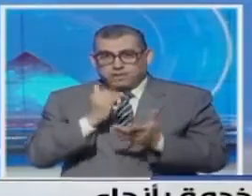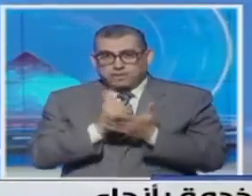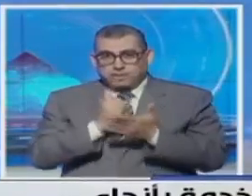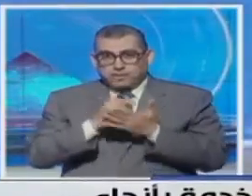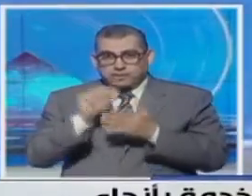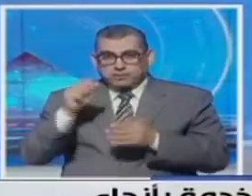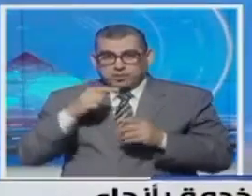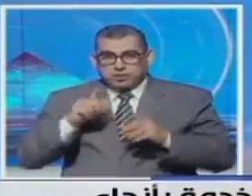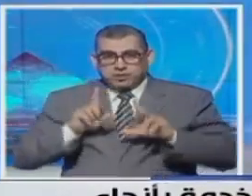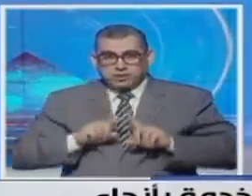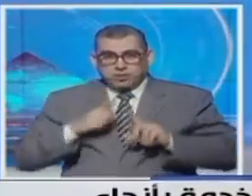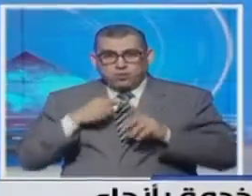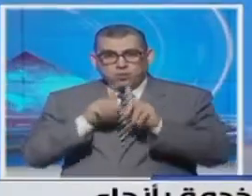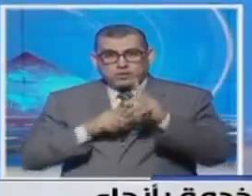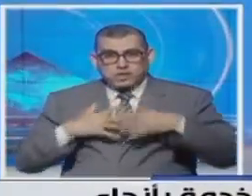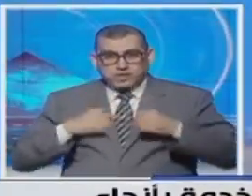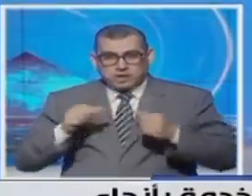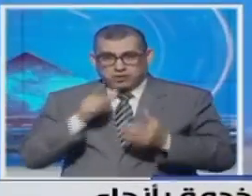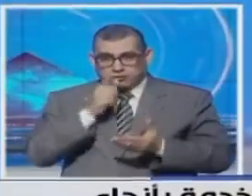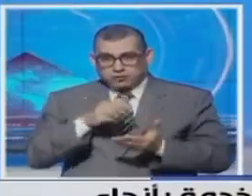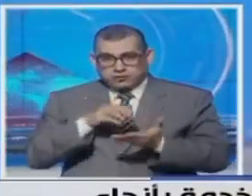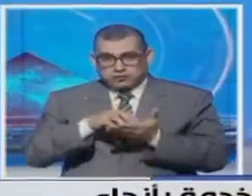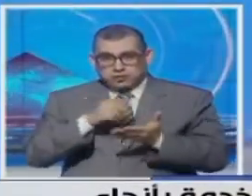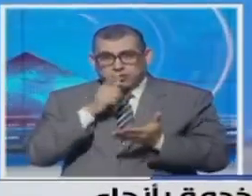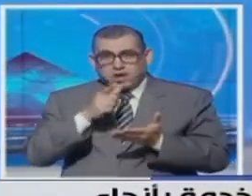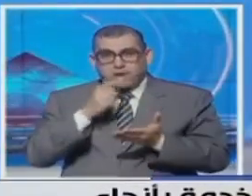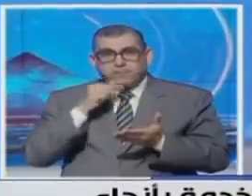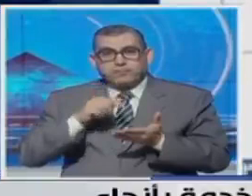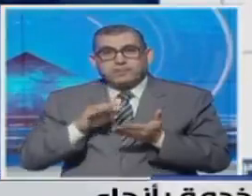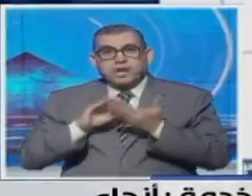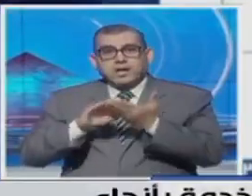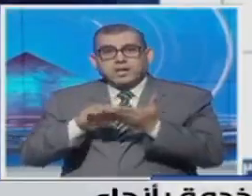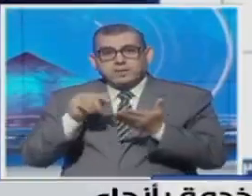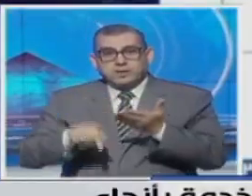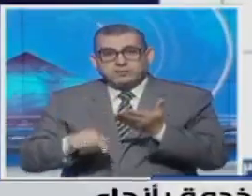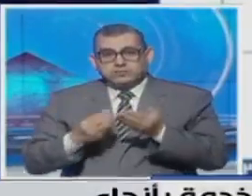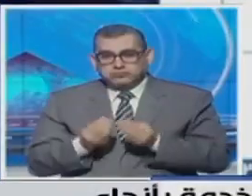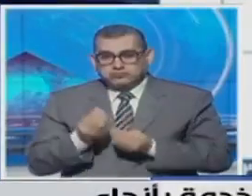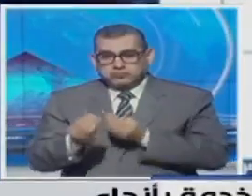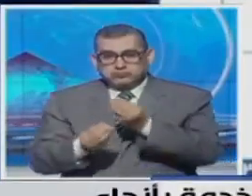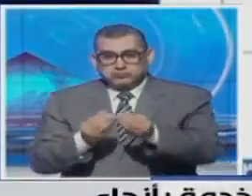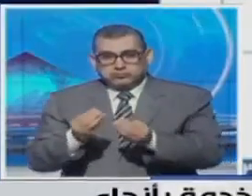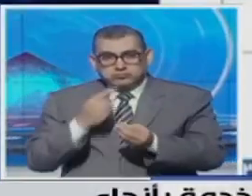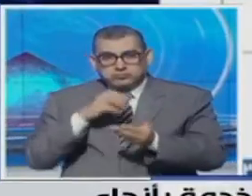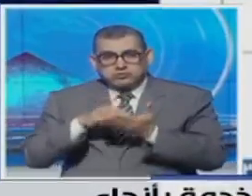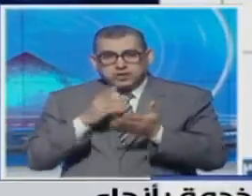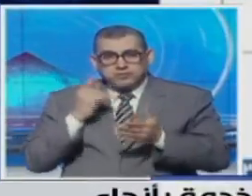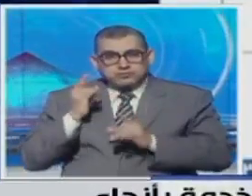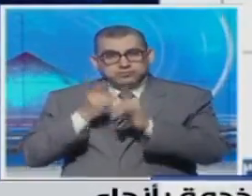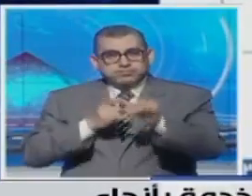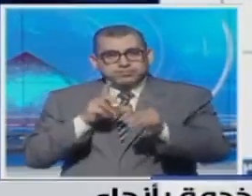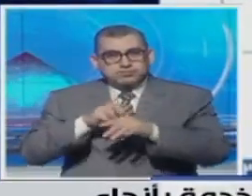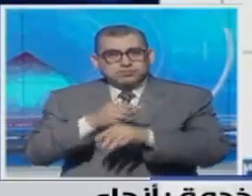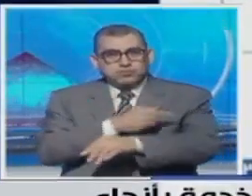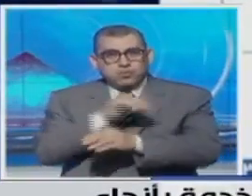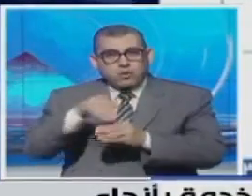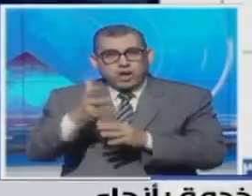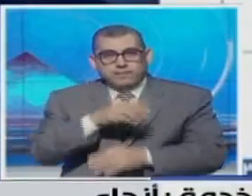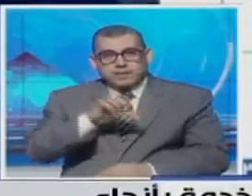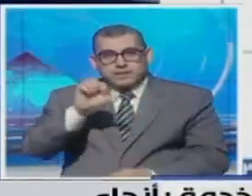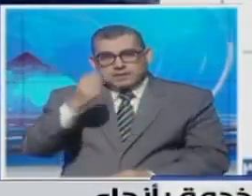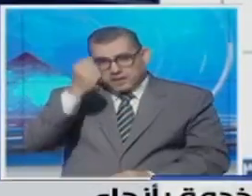عبد الغفار المتحدث الرسمي لوزارة الصحة والسكان أن الخدمات التي قدمتها الحملة تضمنت